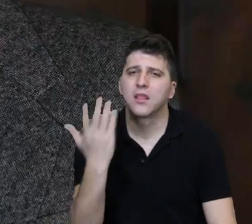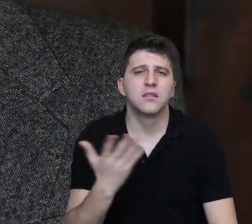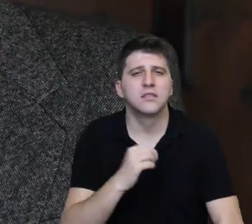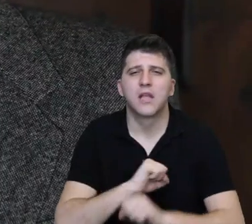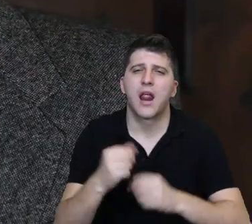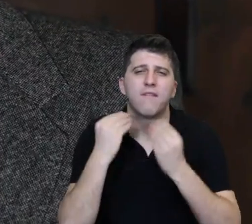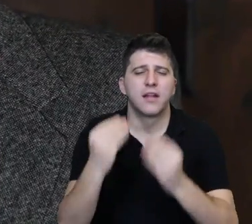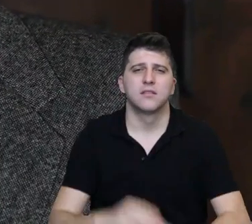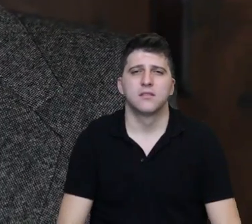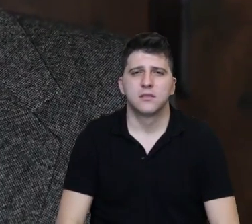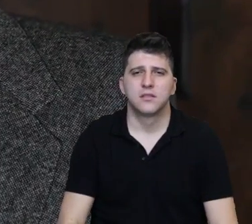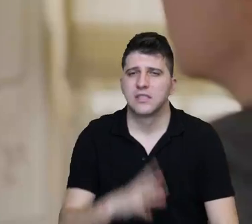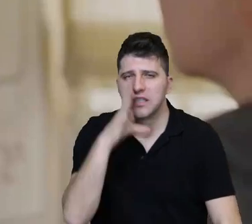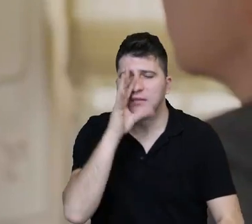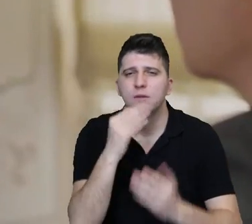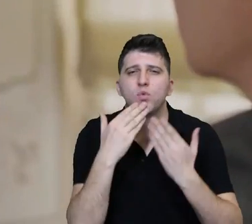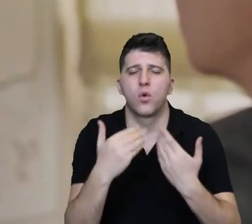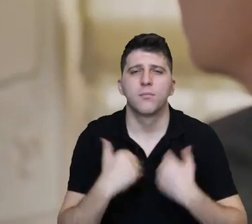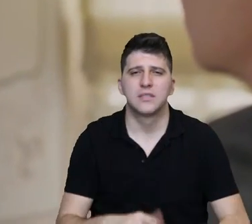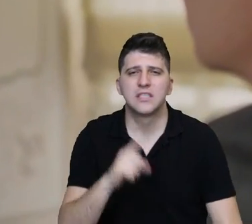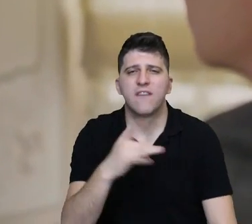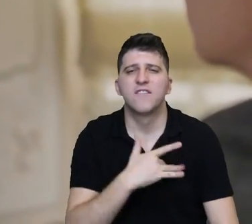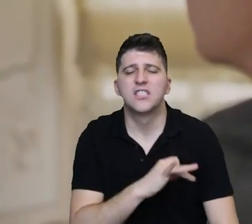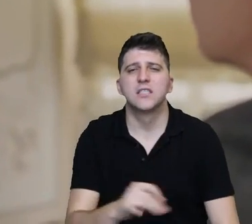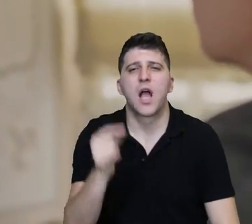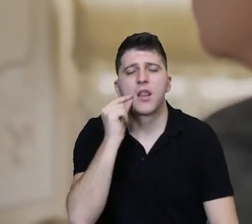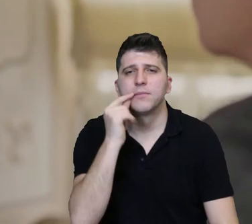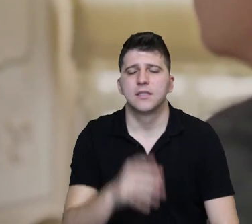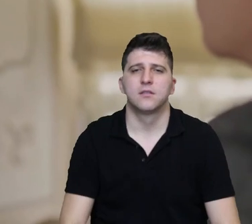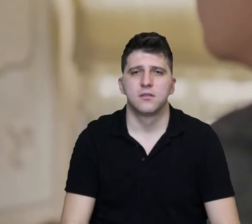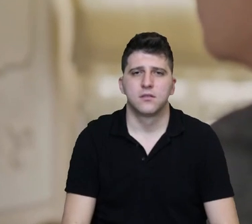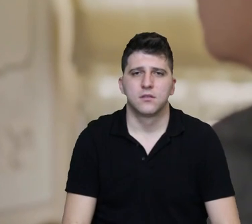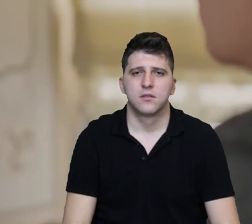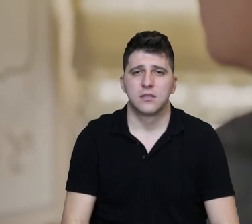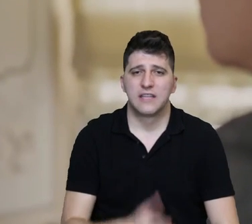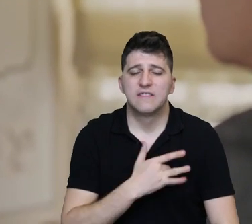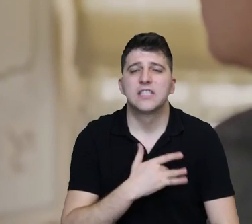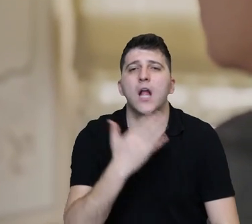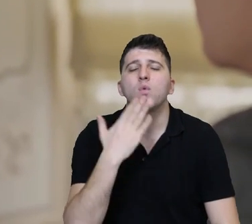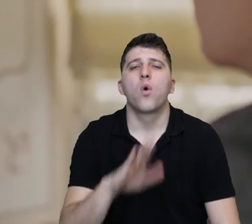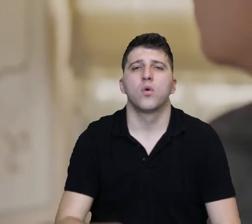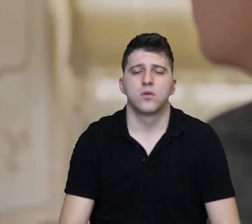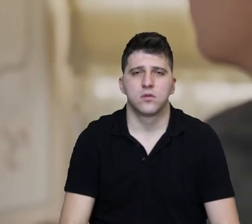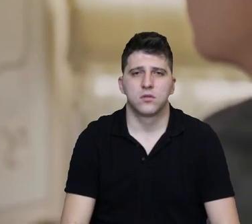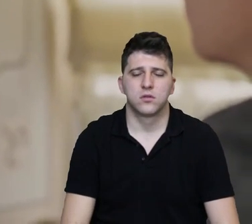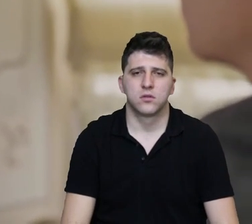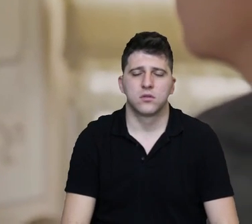onun. Kime söylüyorum ki? Sen vicdansız bir adamsın. Vicdanın yok senin.